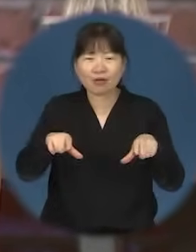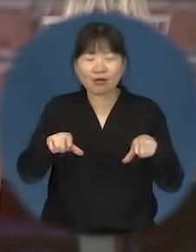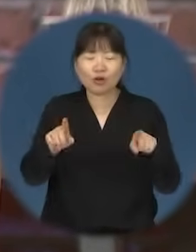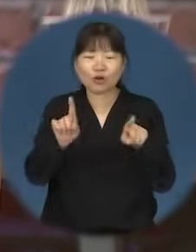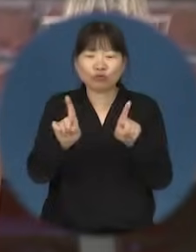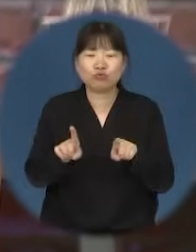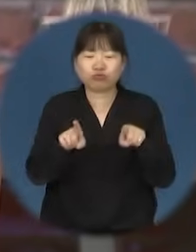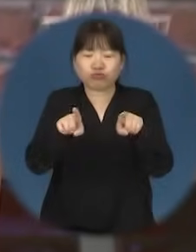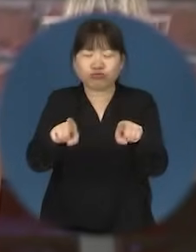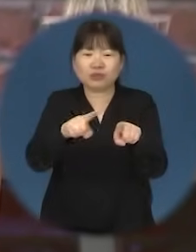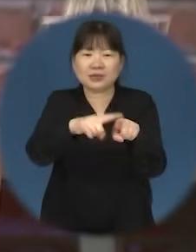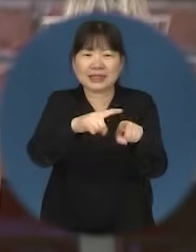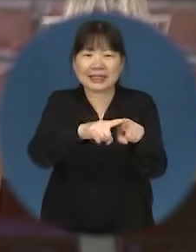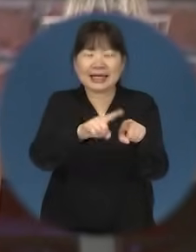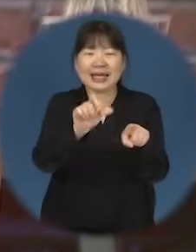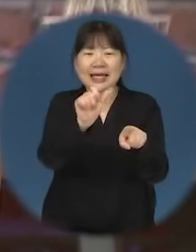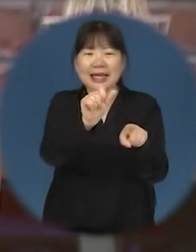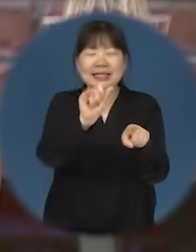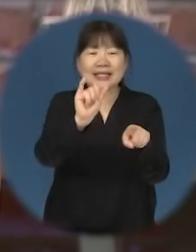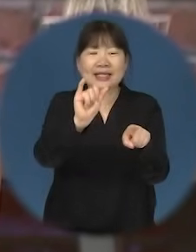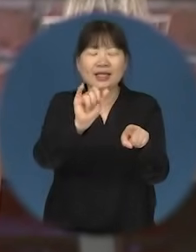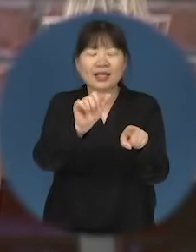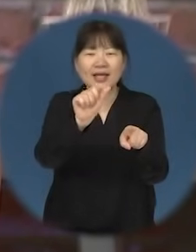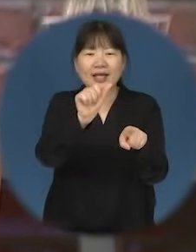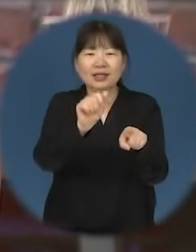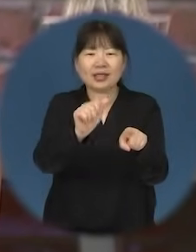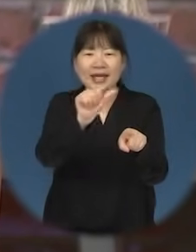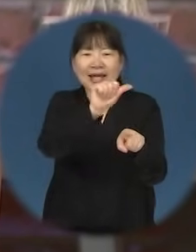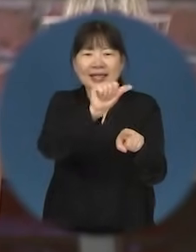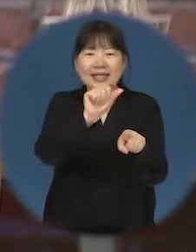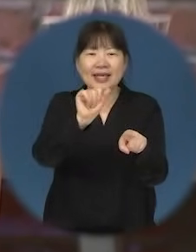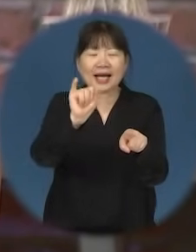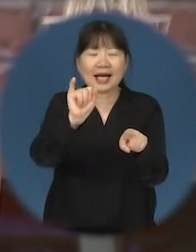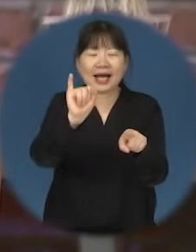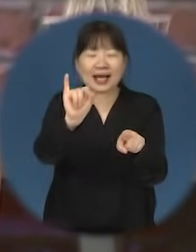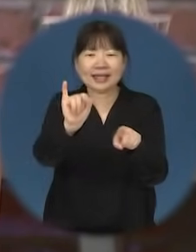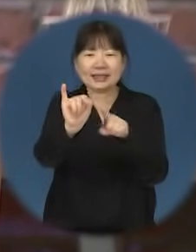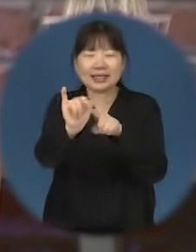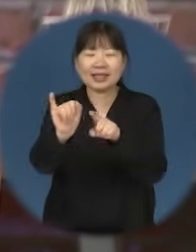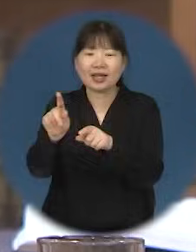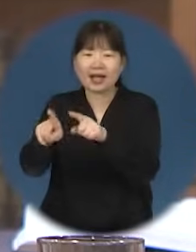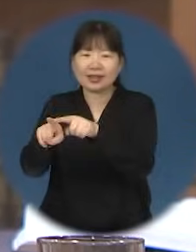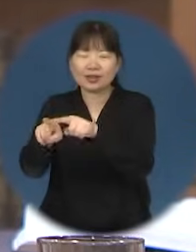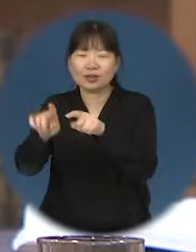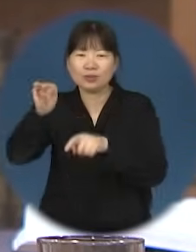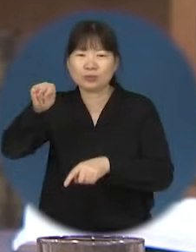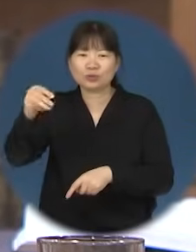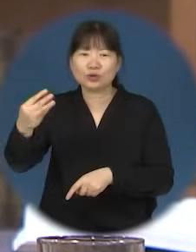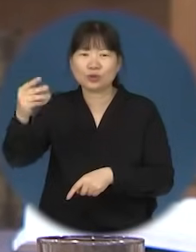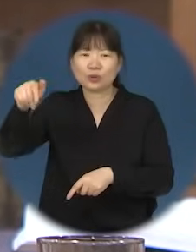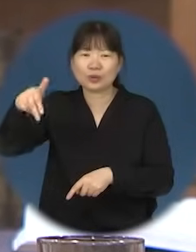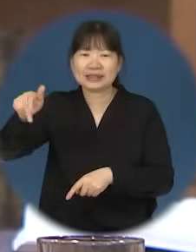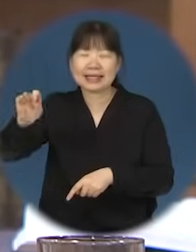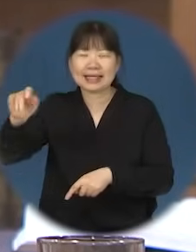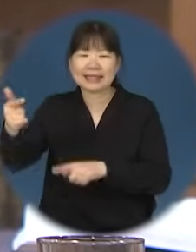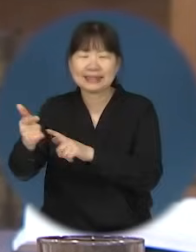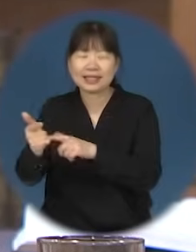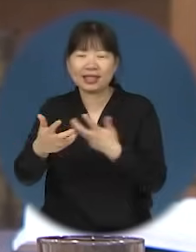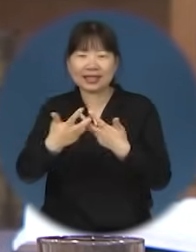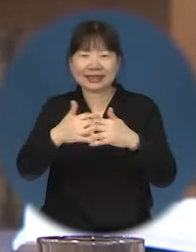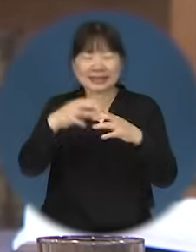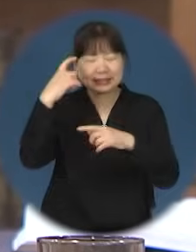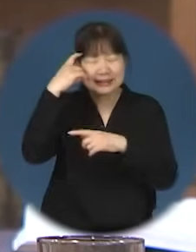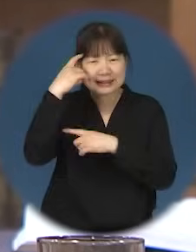쌍두마차라 그러는데 하나는 AI, 하나 또 다른 하나는 블록체인. 그래요. 예. 인공지능, AI, 뭐 로봇